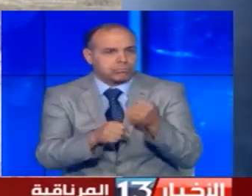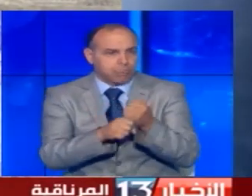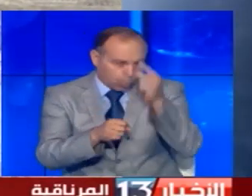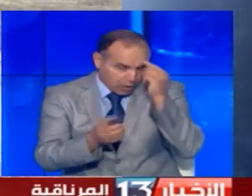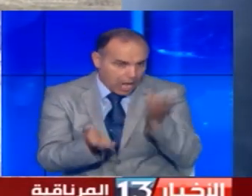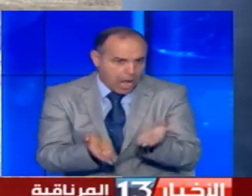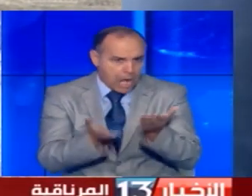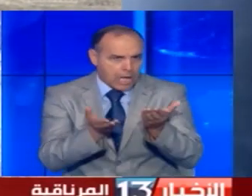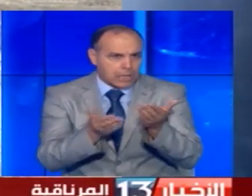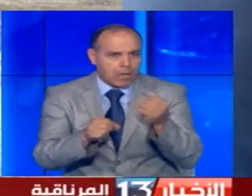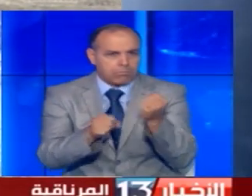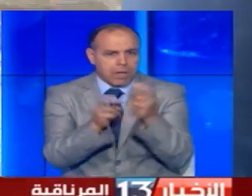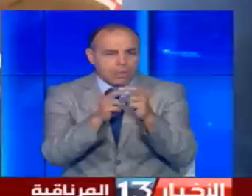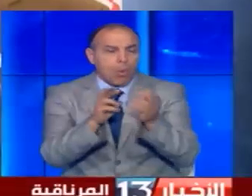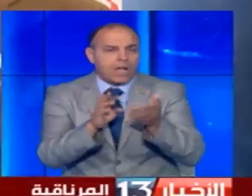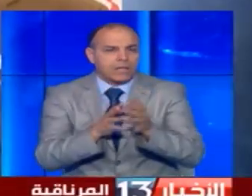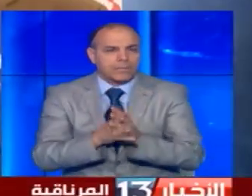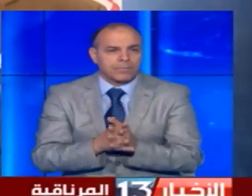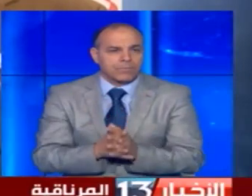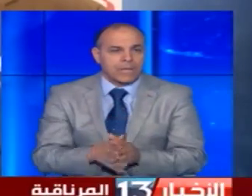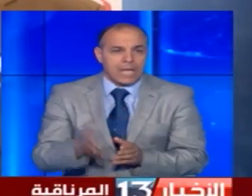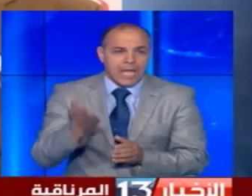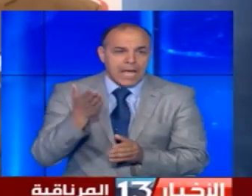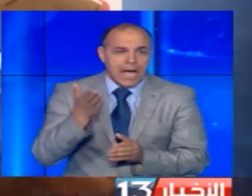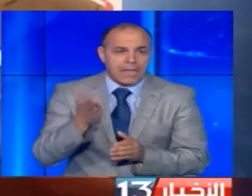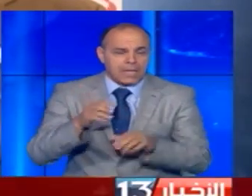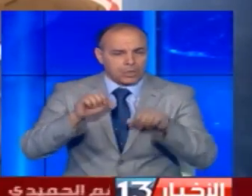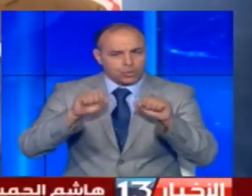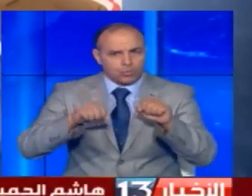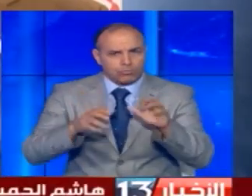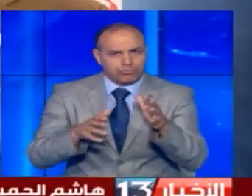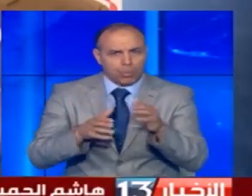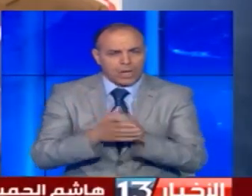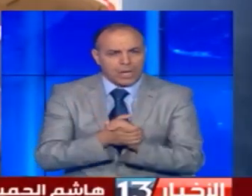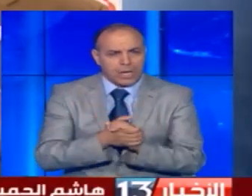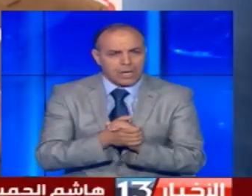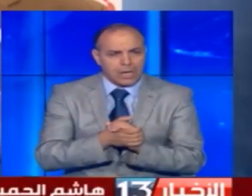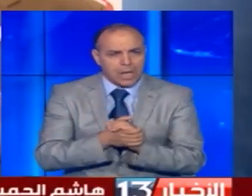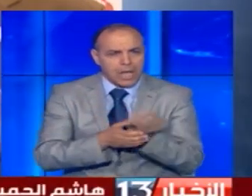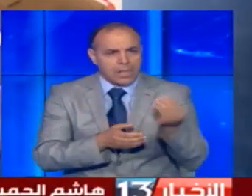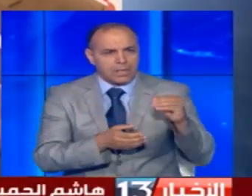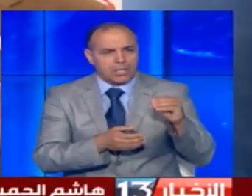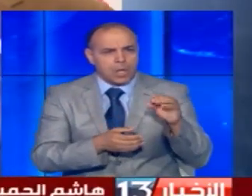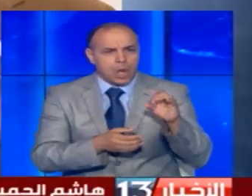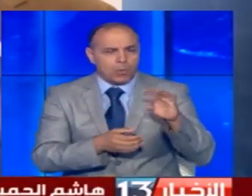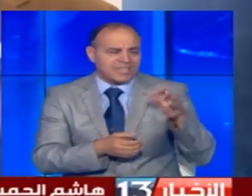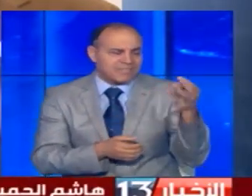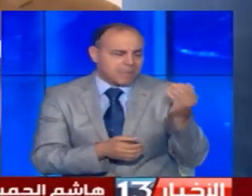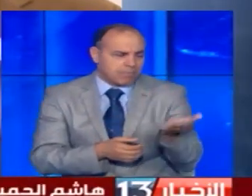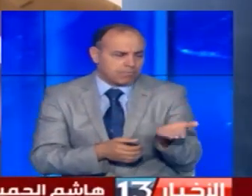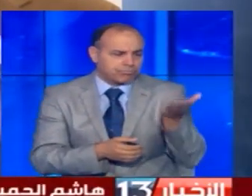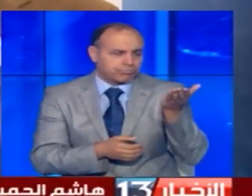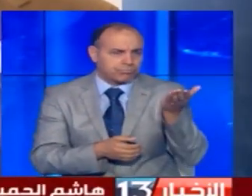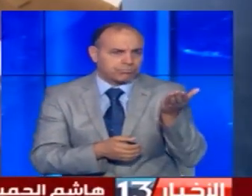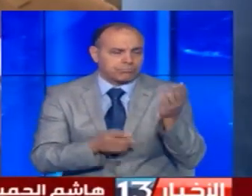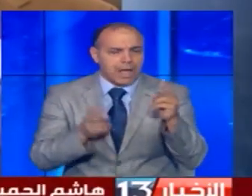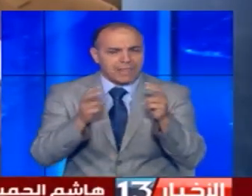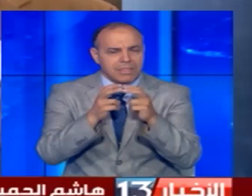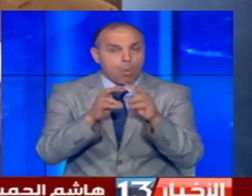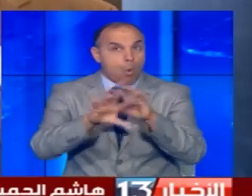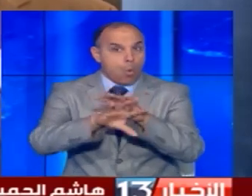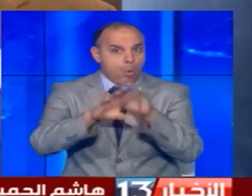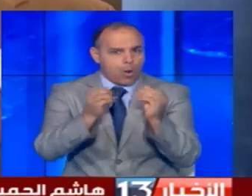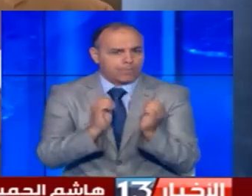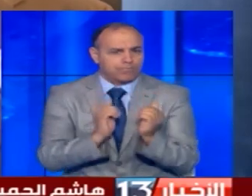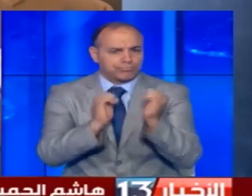على انتاج الكهرباء هذا مش ممكن حوالي واضافت حوالي خمسه وعشرين بالمائه من الطاقه الاجماليه